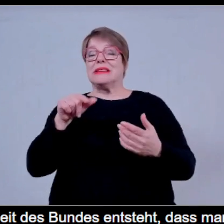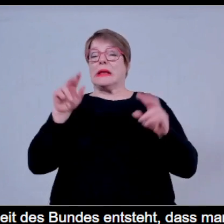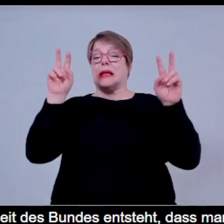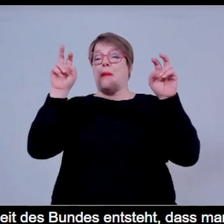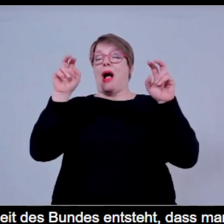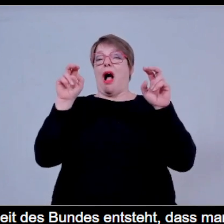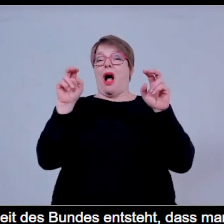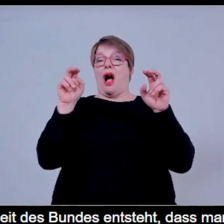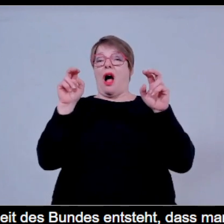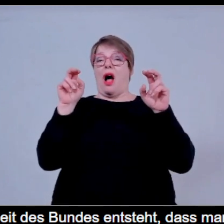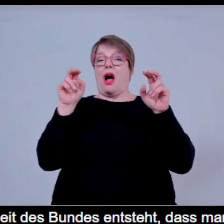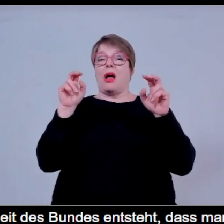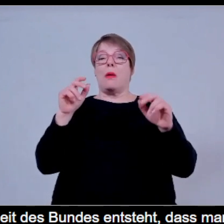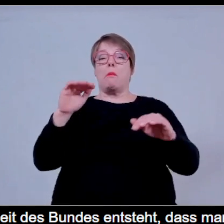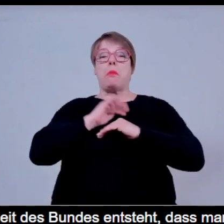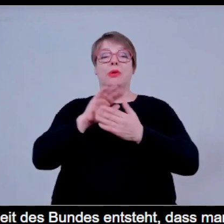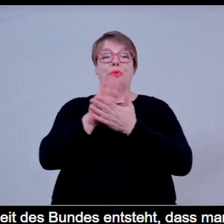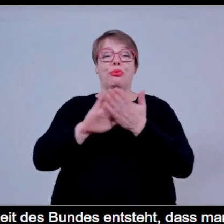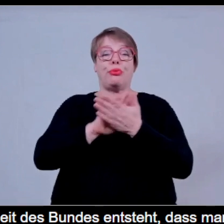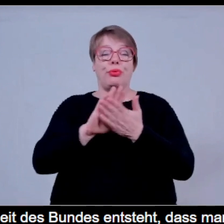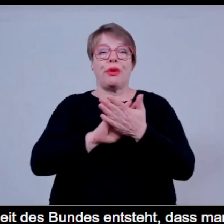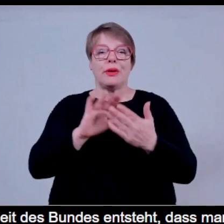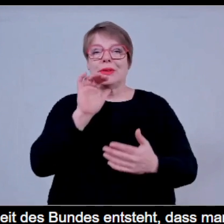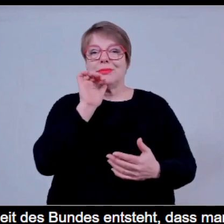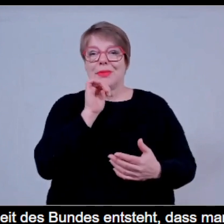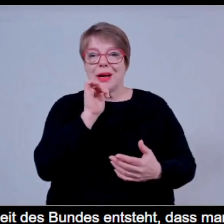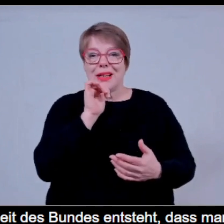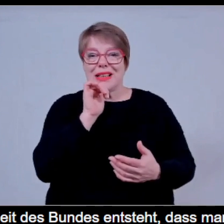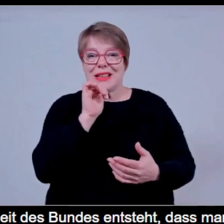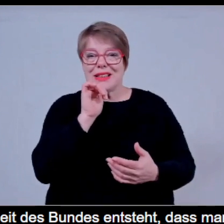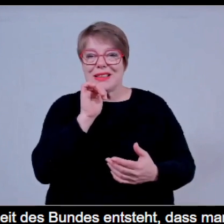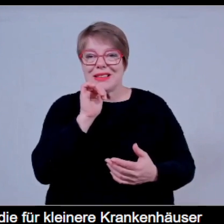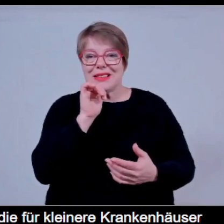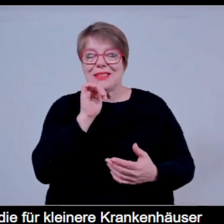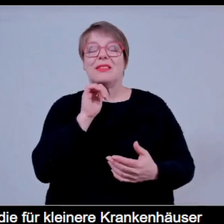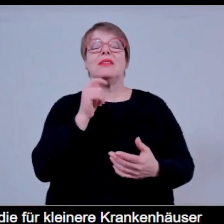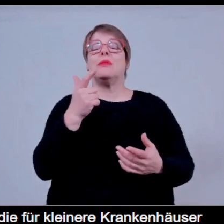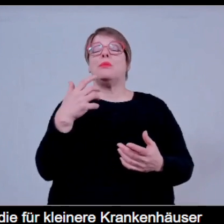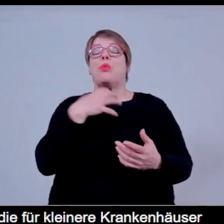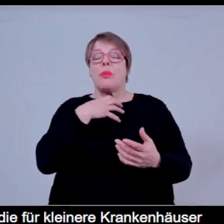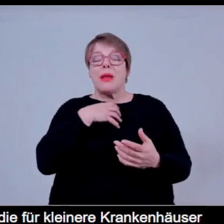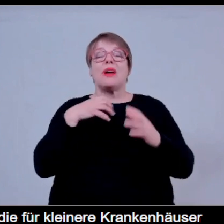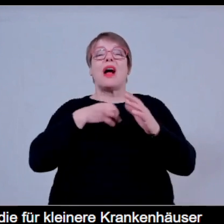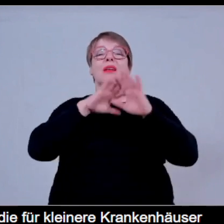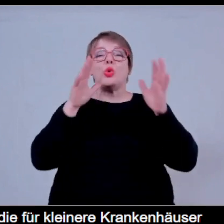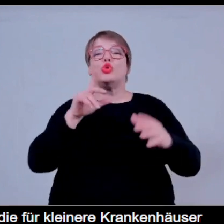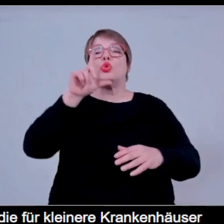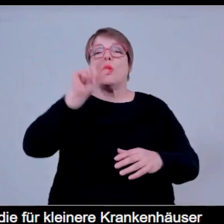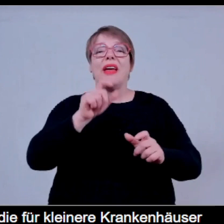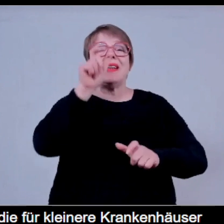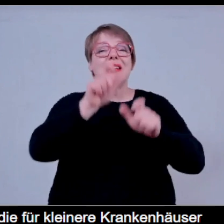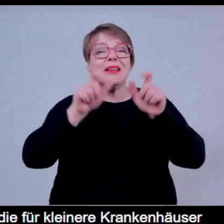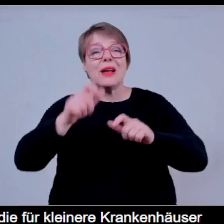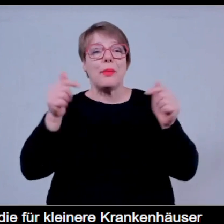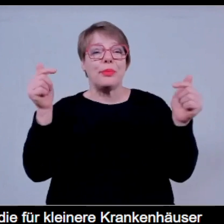steht, damit wir diese Signale auch deutlich haben, dass Pflegepersonal und die Ärztinnen und Ärzte sind das Wichtigste im System und